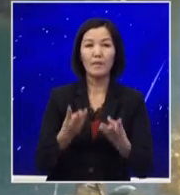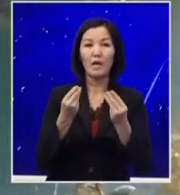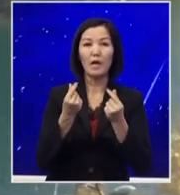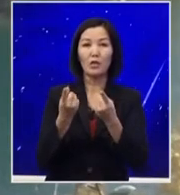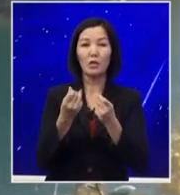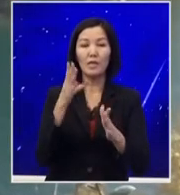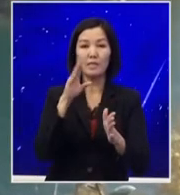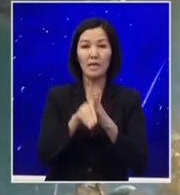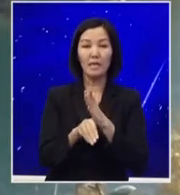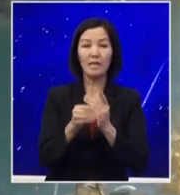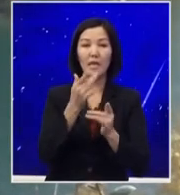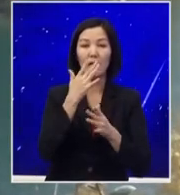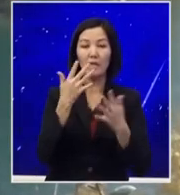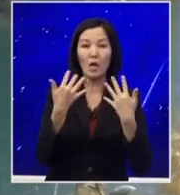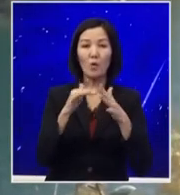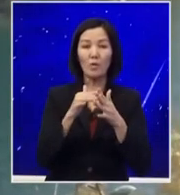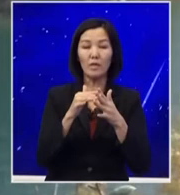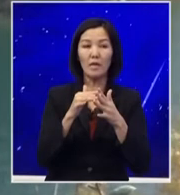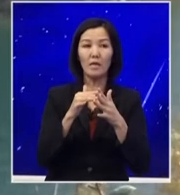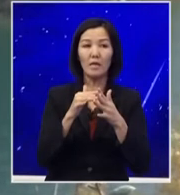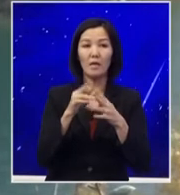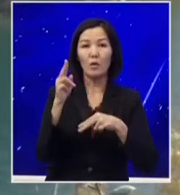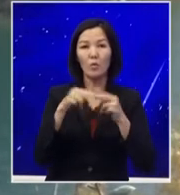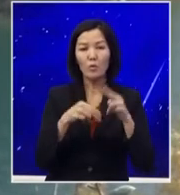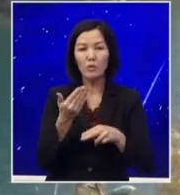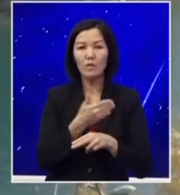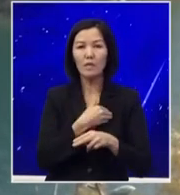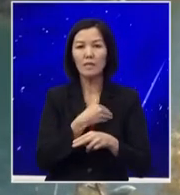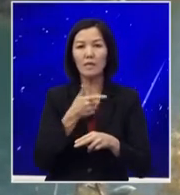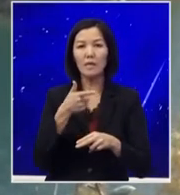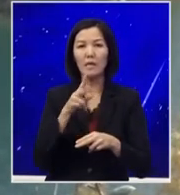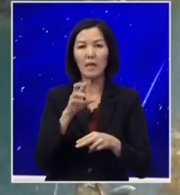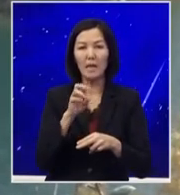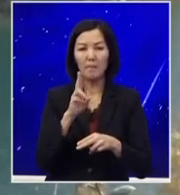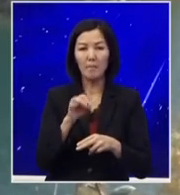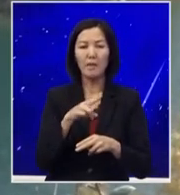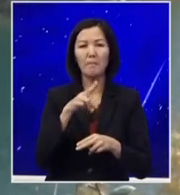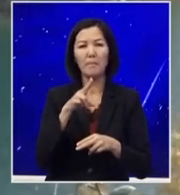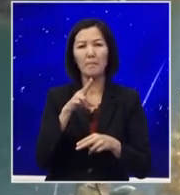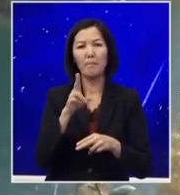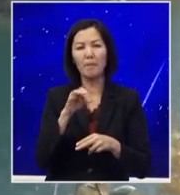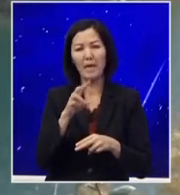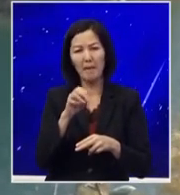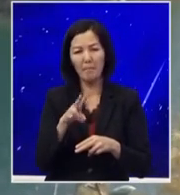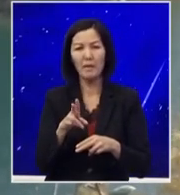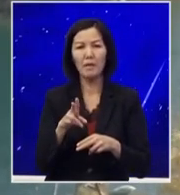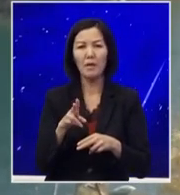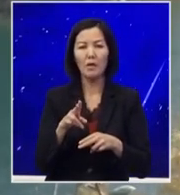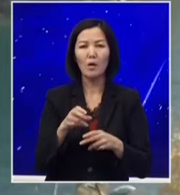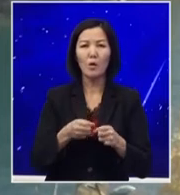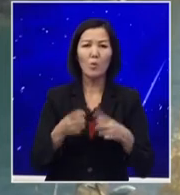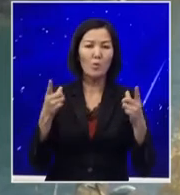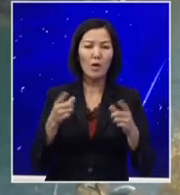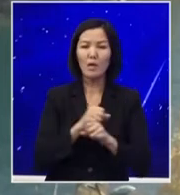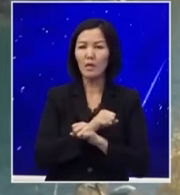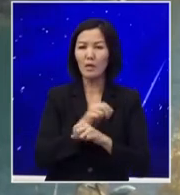бірінші этно ауылды салсақ дейді, глэмпинг, кемпинг. Енді кейбір инвесторлар қонақ үй салсақ дейді, оларға